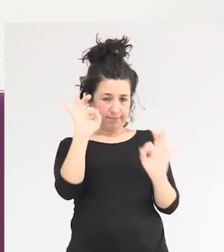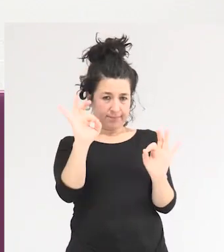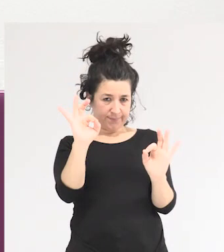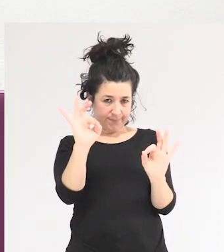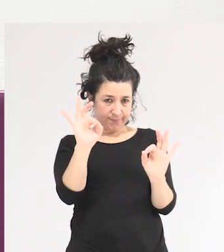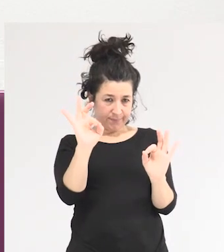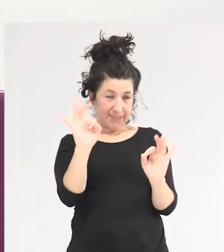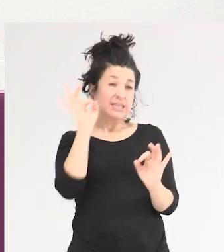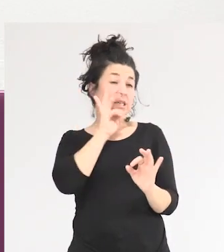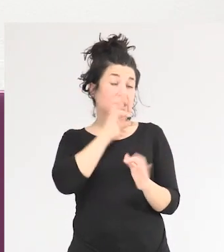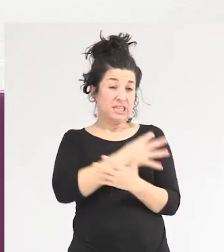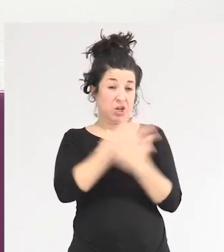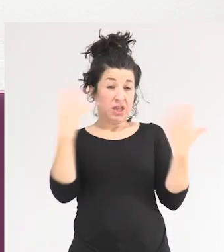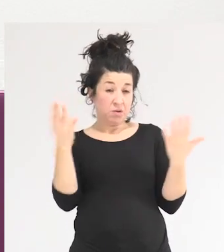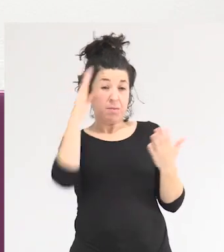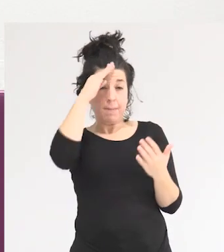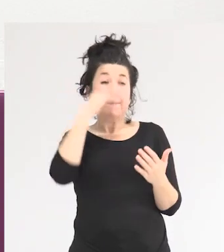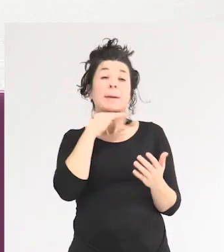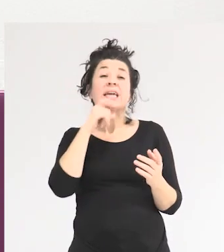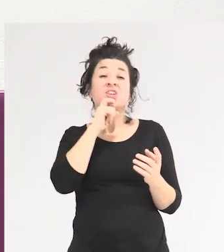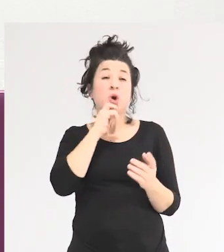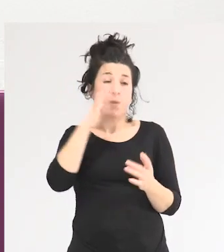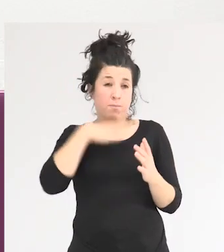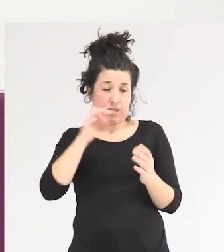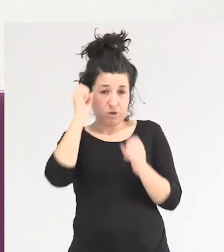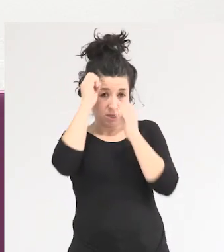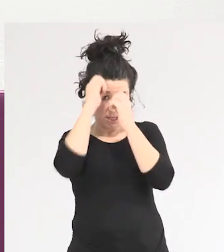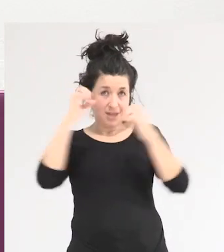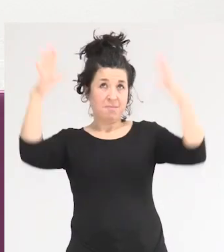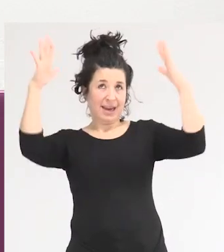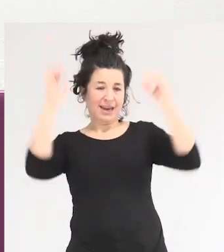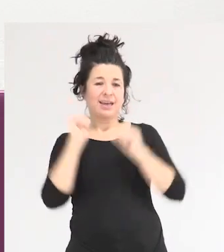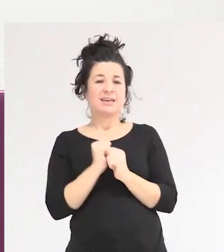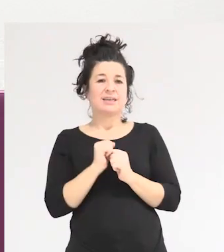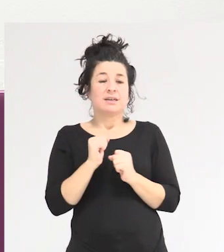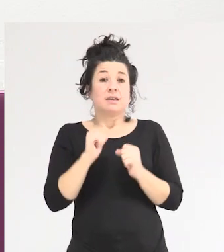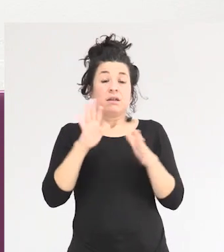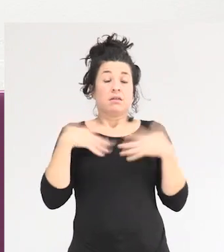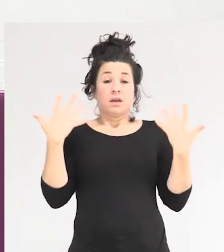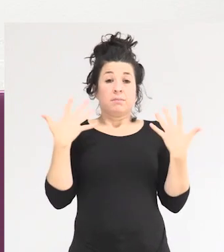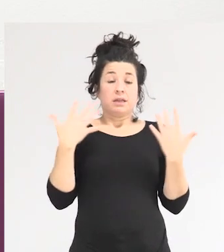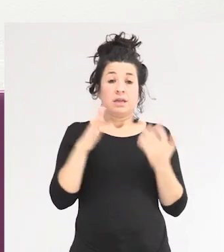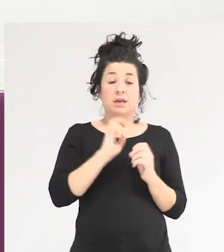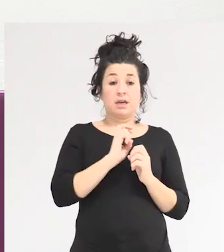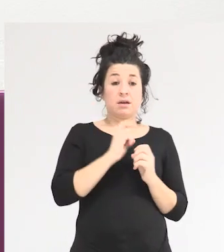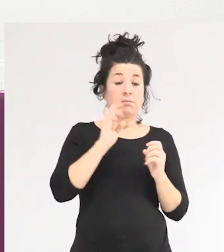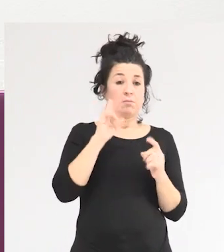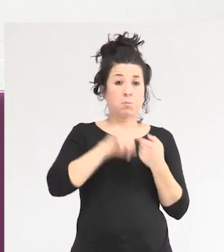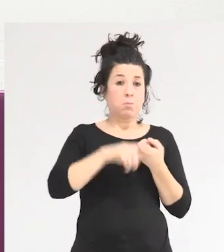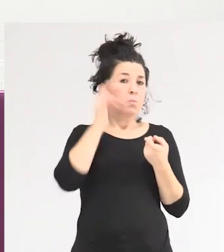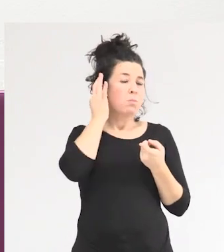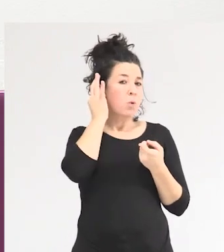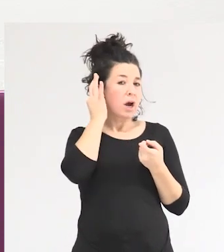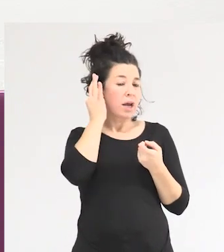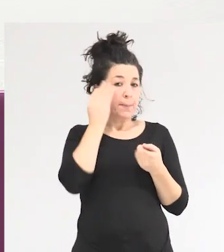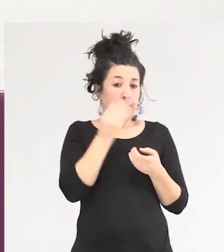19. mendean imaginatzen dugun olakoak izango ziren, ez? Eta batean geratzen da bakarrik, ze emaztea badoa beste ume jaio berrirekin